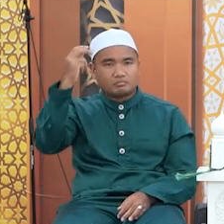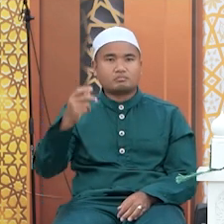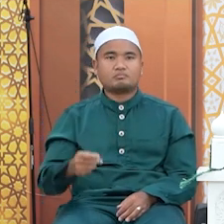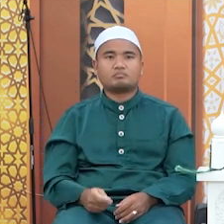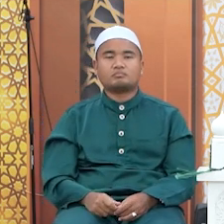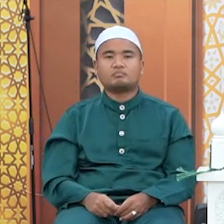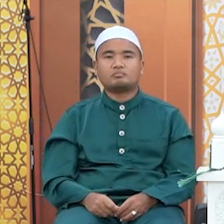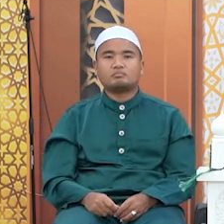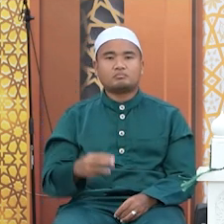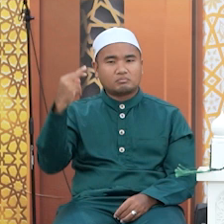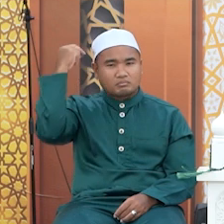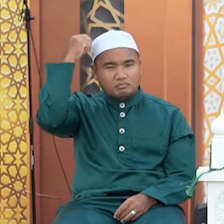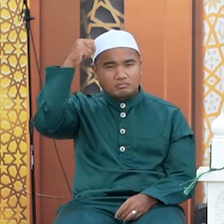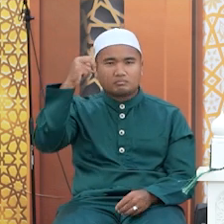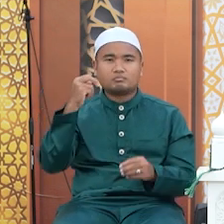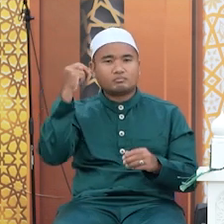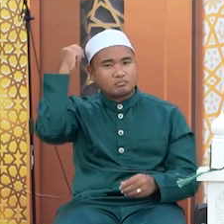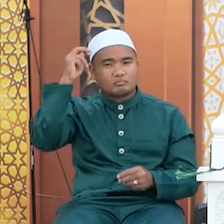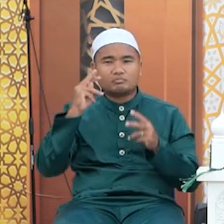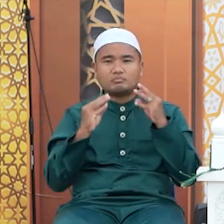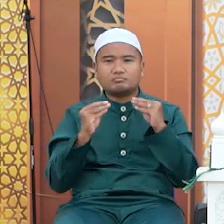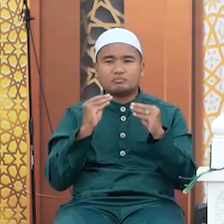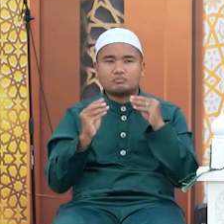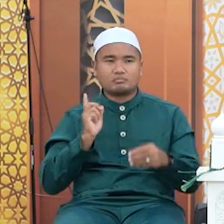Nabi ajar kepada kita macam tu.